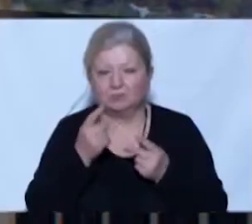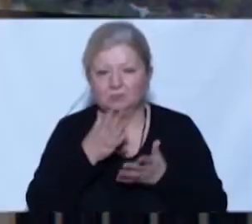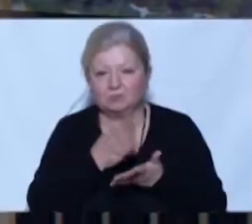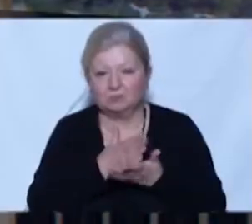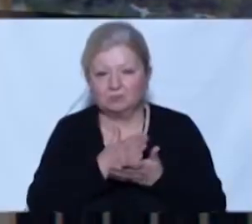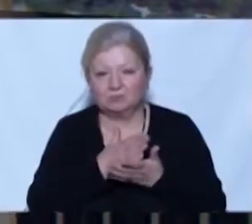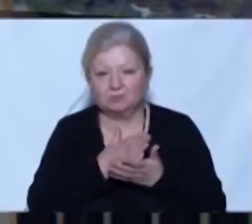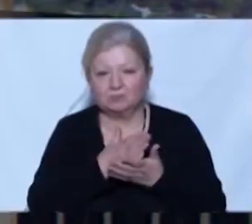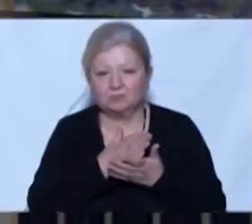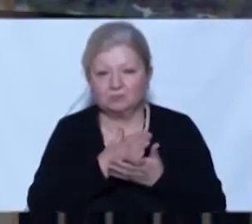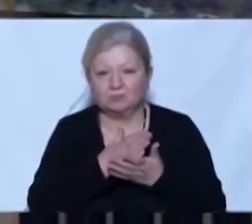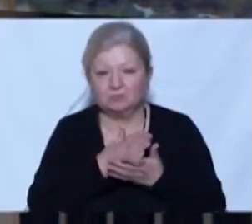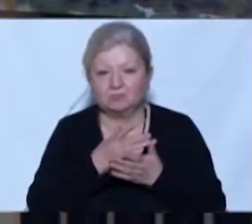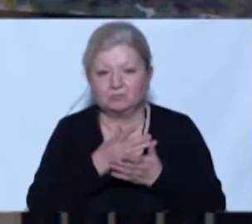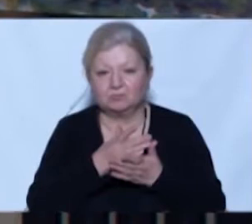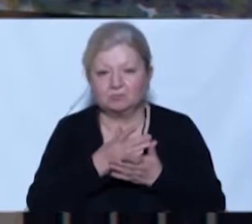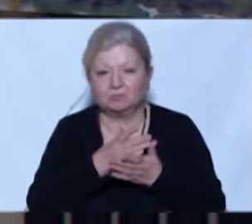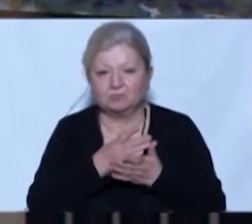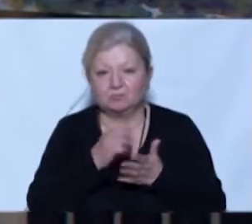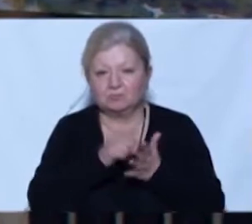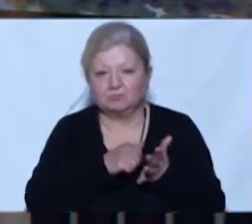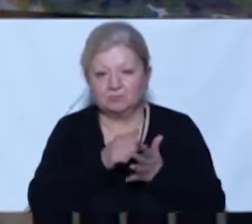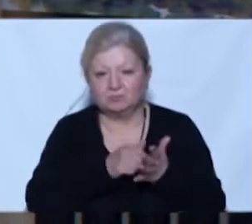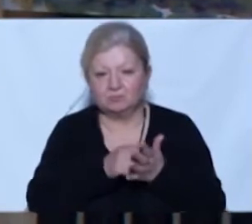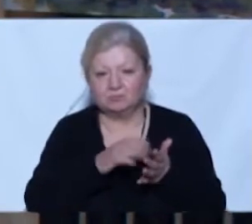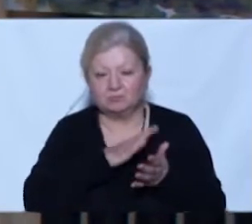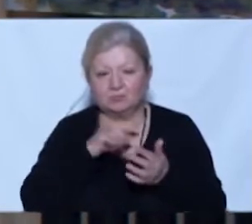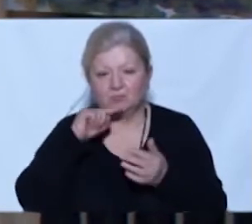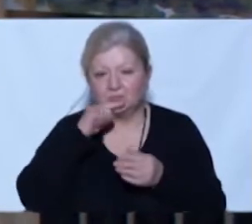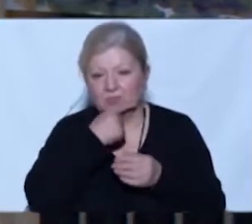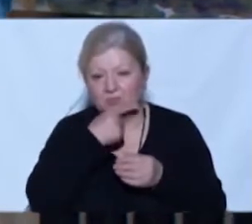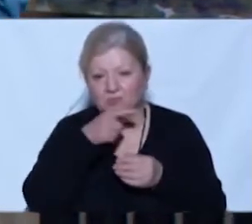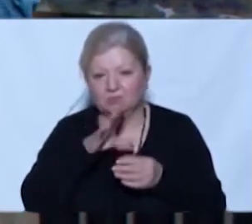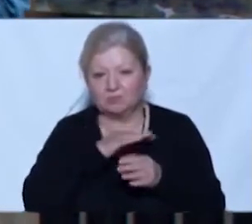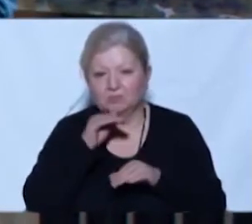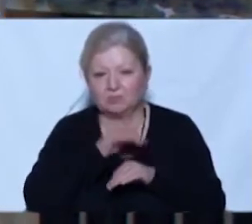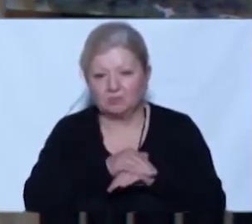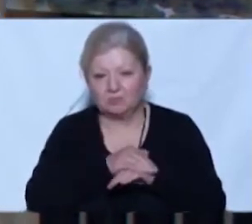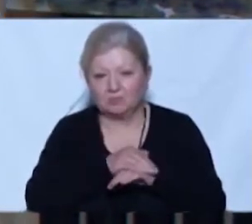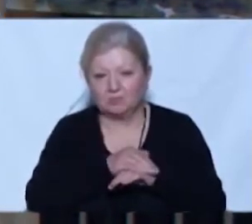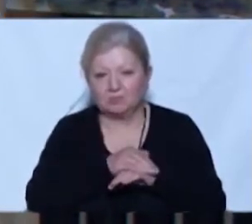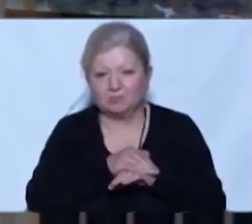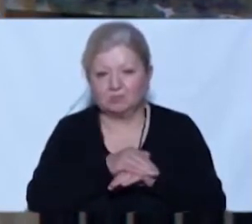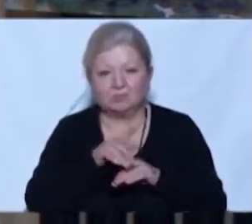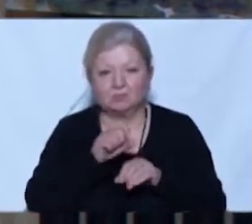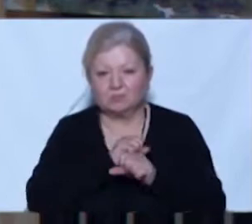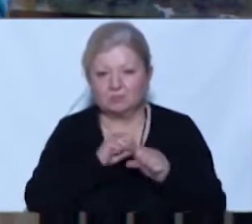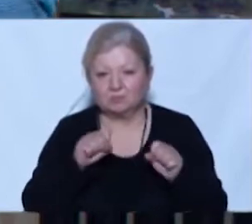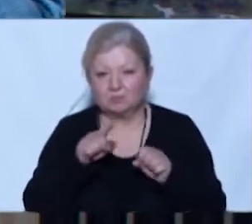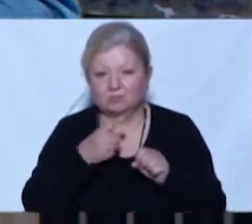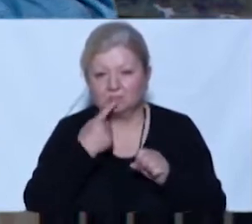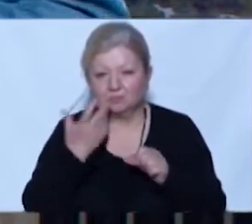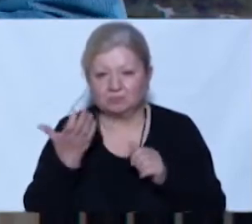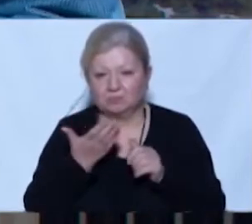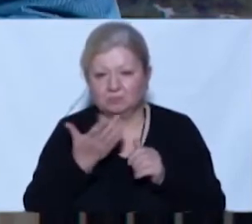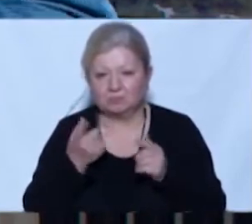იყო, მეორე მიზეზი ასე ვთქვათ, უბრალოდ ეს იყო ეკონომიური. ეკონომიური ფაქტორი არ შეიძლება პოლიტიკურ